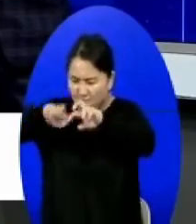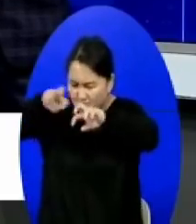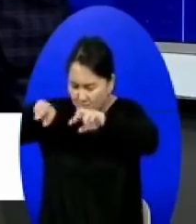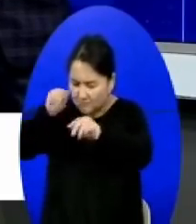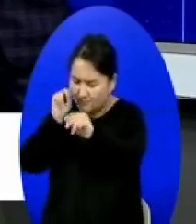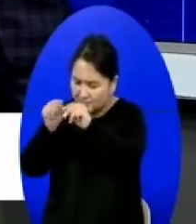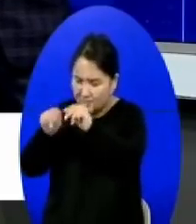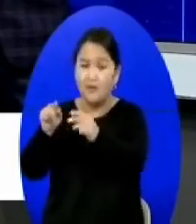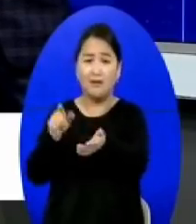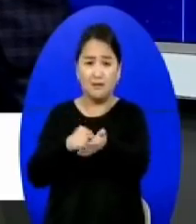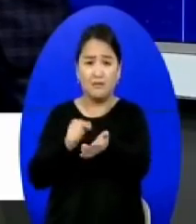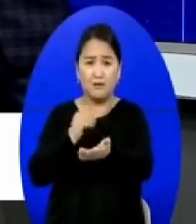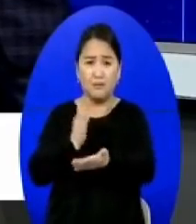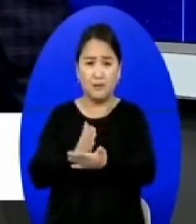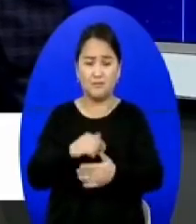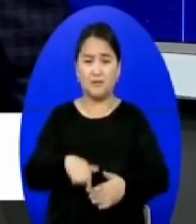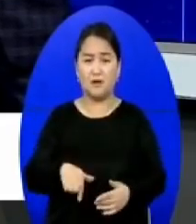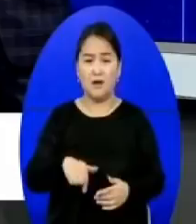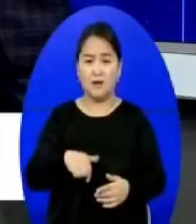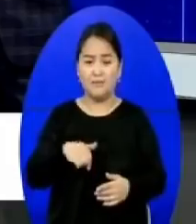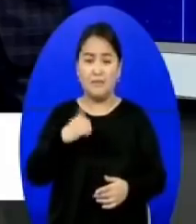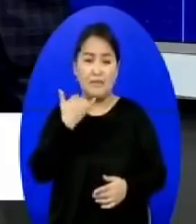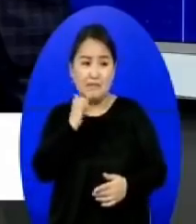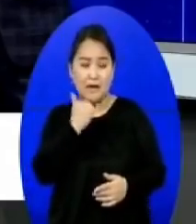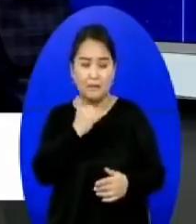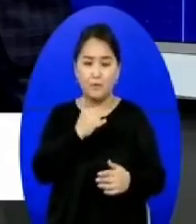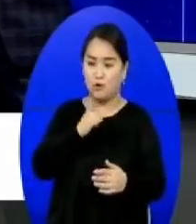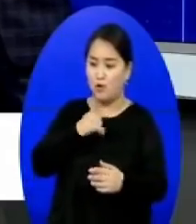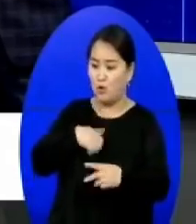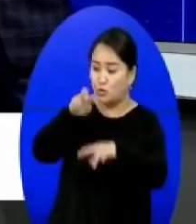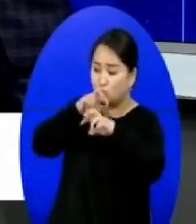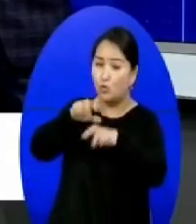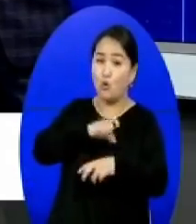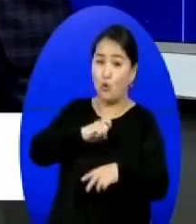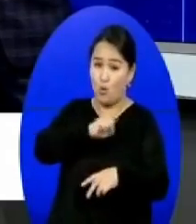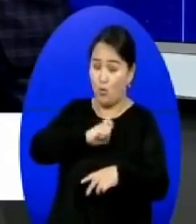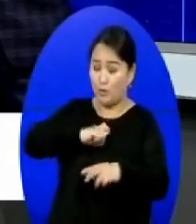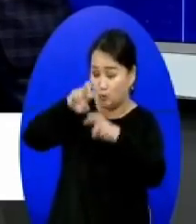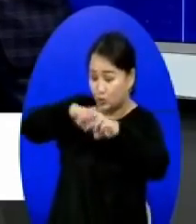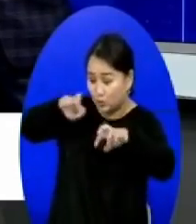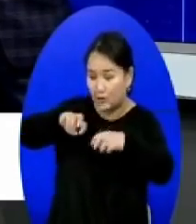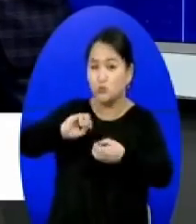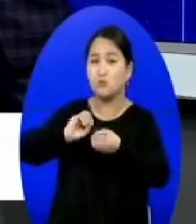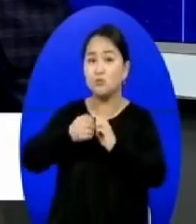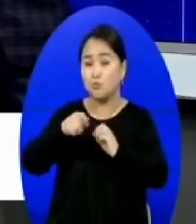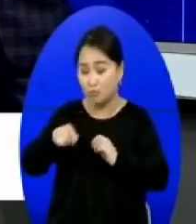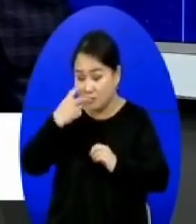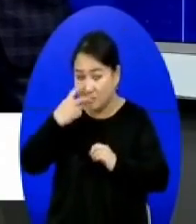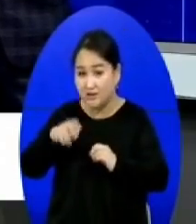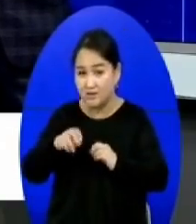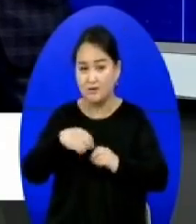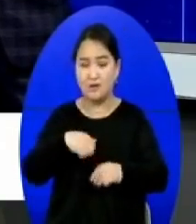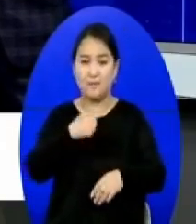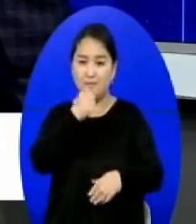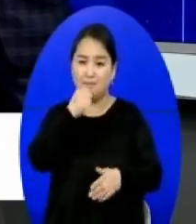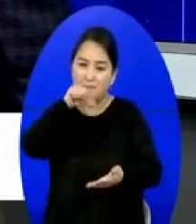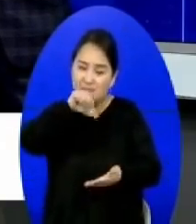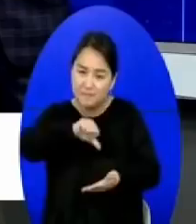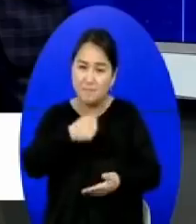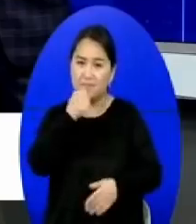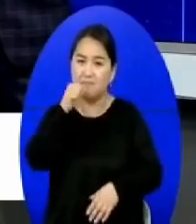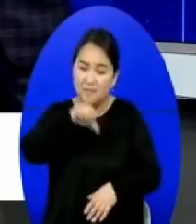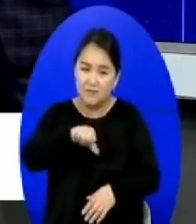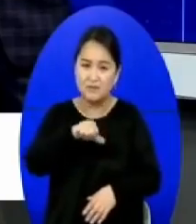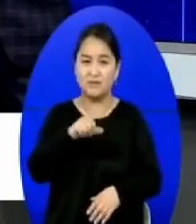нь зарим нэг хөндлөнгийн судлаачдын бас хийсэн одоо таамаг зөвөрлөсөн мэдээллээр бол ер нь манай улсын хувьд бол энэ шатхуунд бол тодорхой